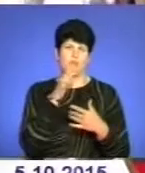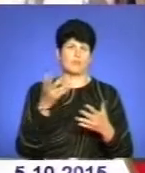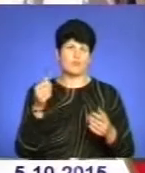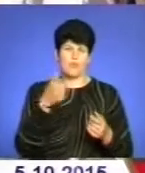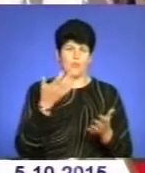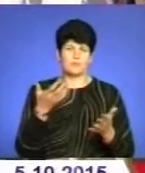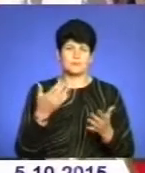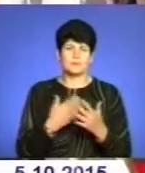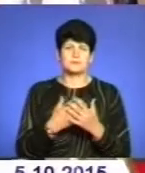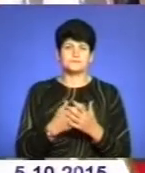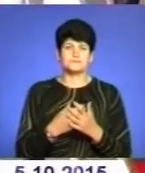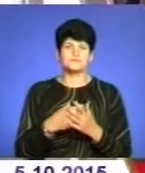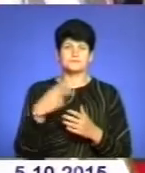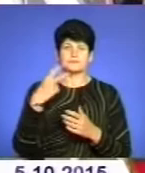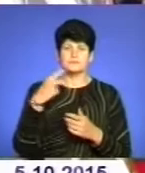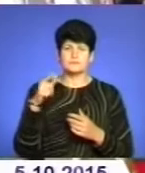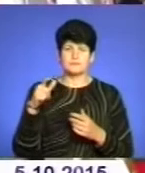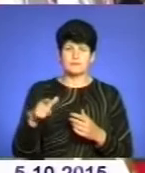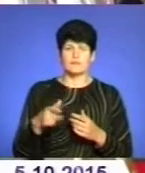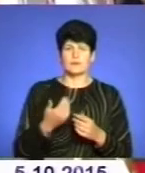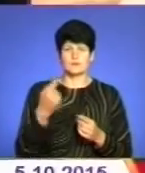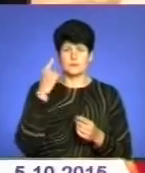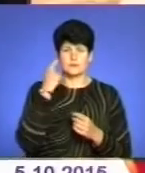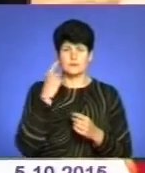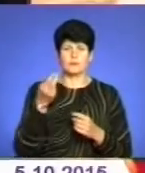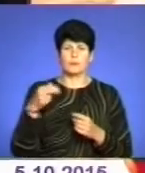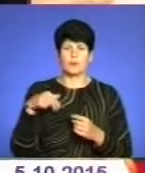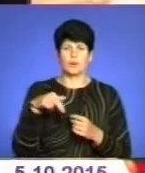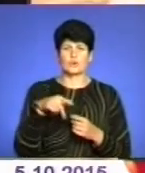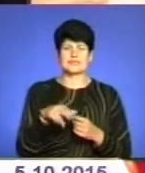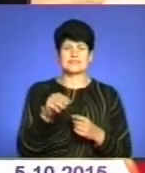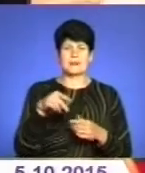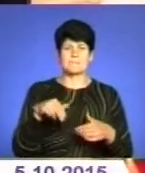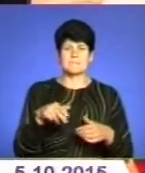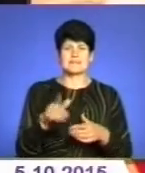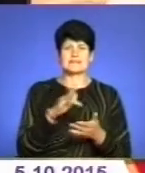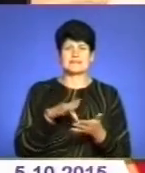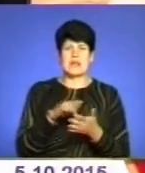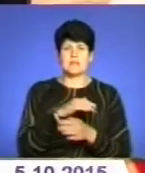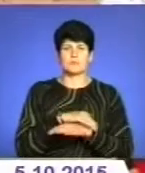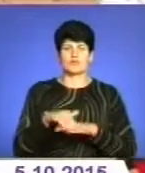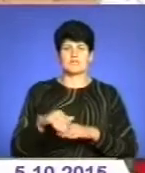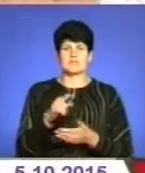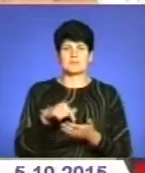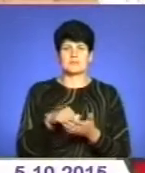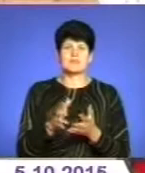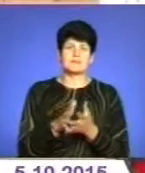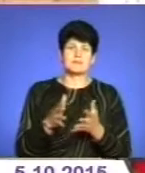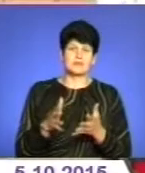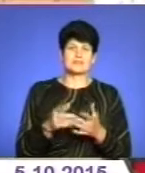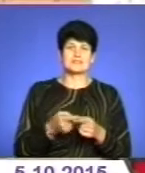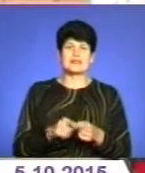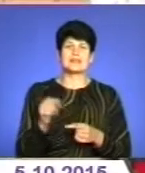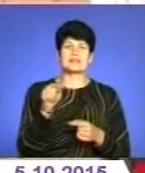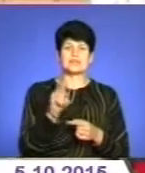Близько 20 десятків тернополян відгукнулися на заклики пройтися пішим маршрутом центральними вулицями міста. Здебільшого це ті,